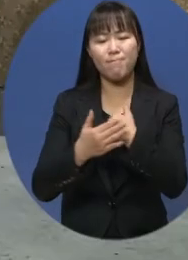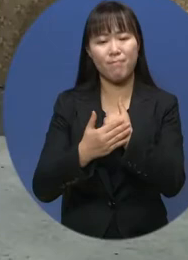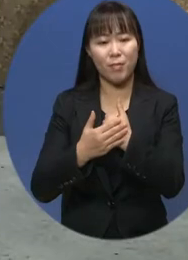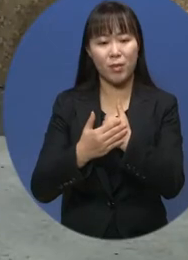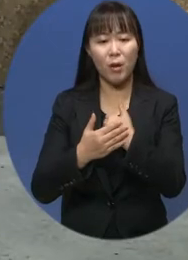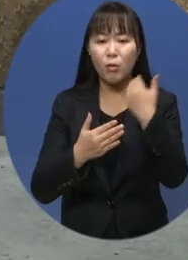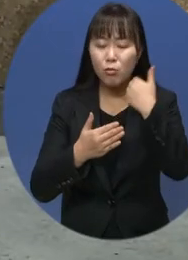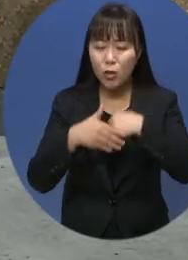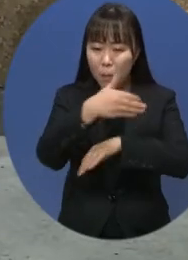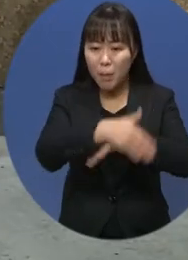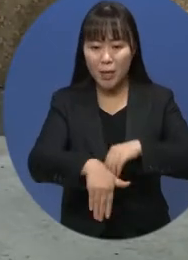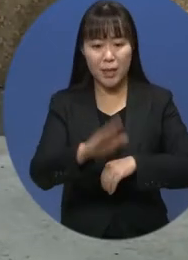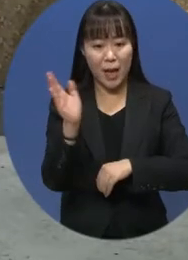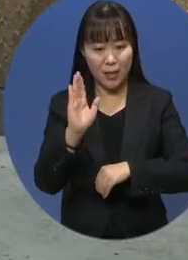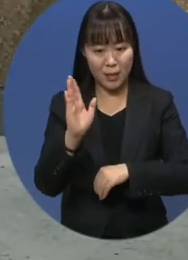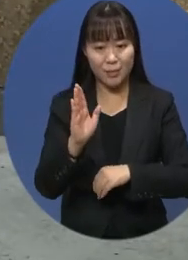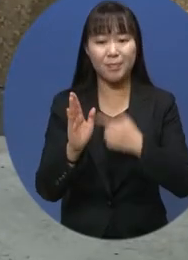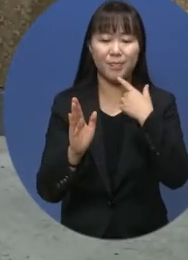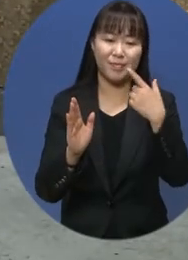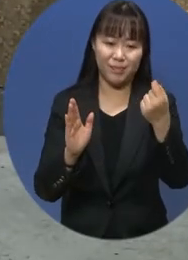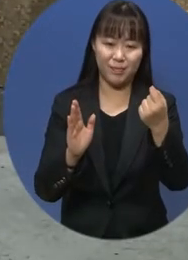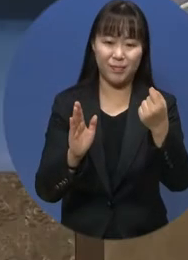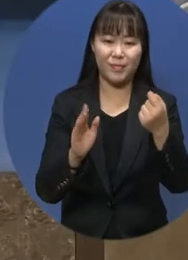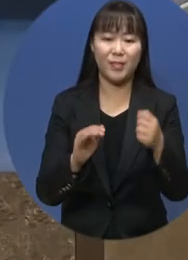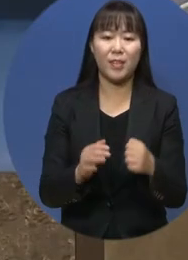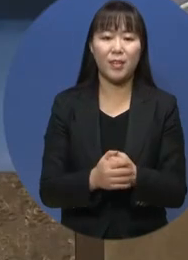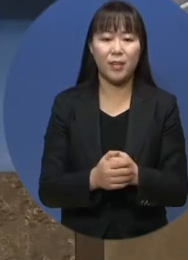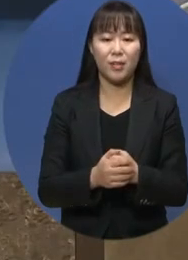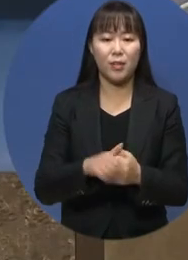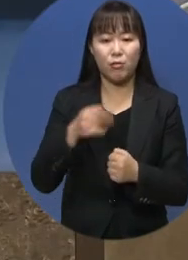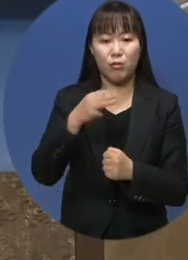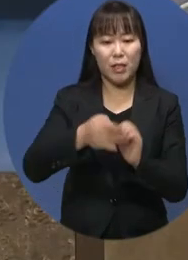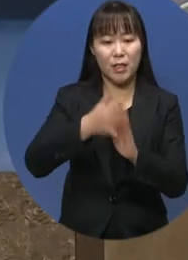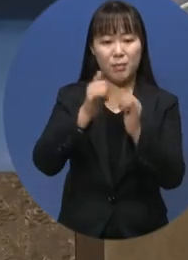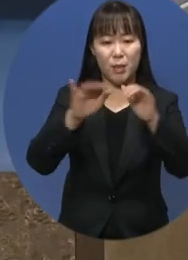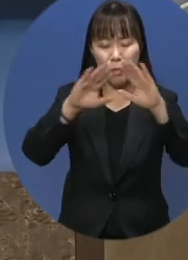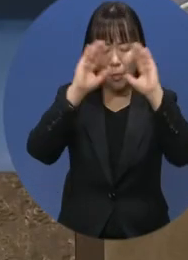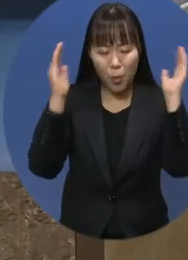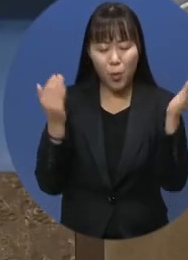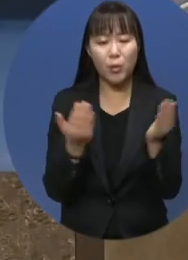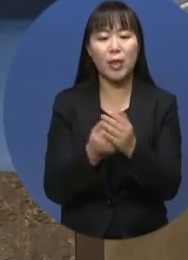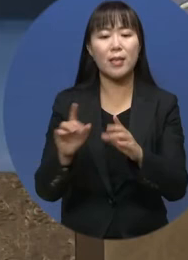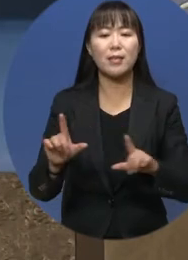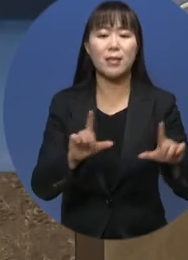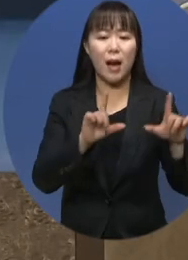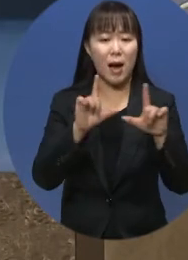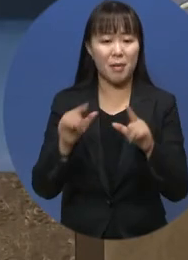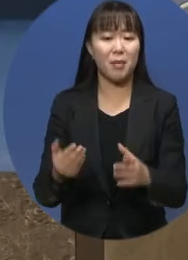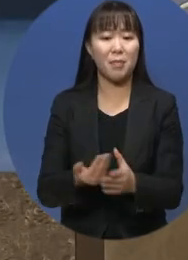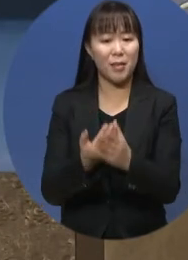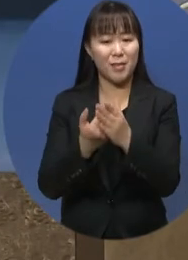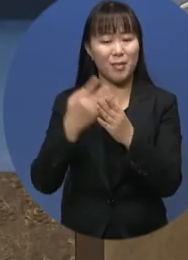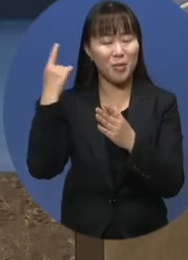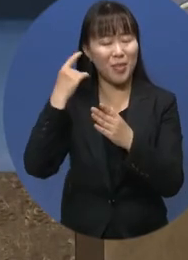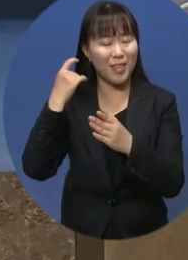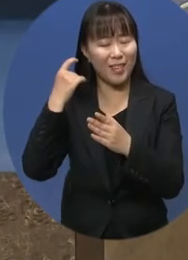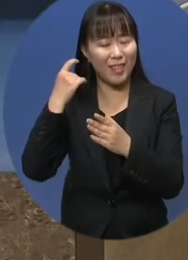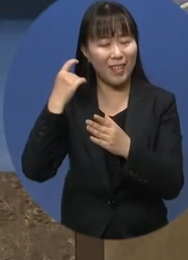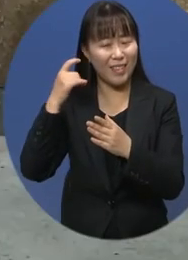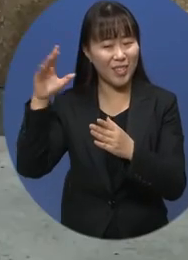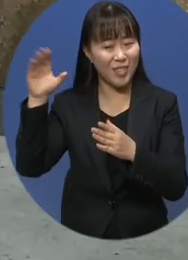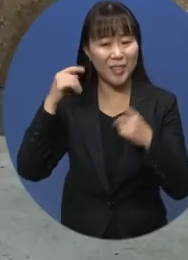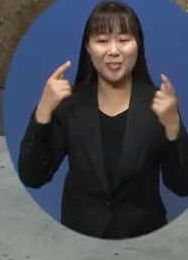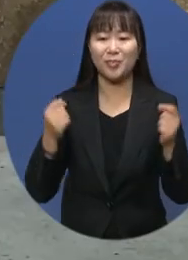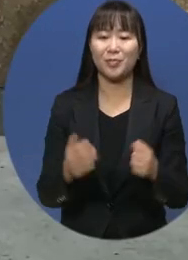누구도 배제되지 않는 그런 이골이 시민 이 모두의 삶의 질이 올라가는 소리가 막 때리는 것 같네요